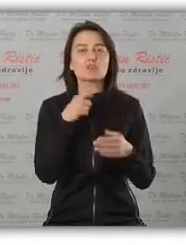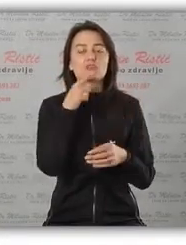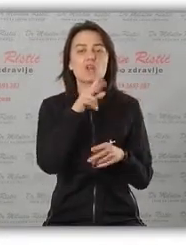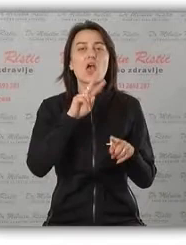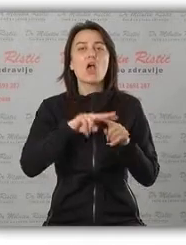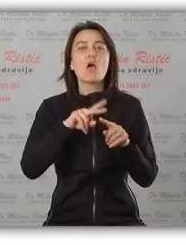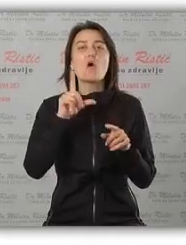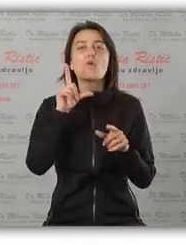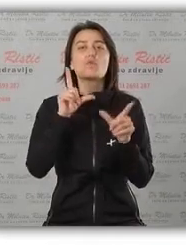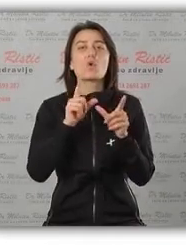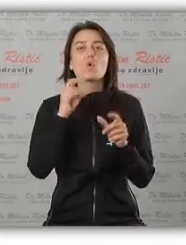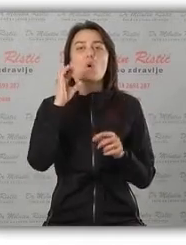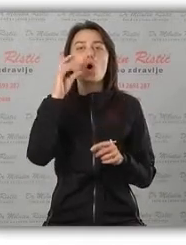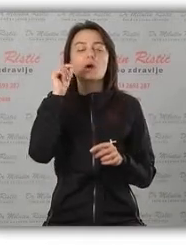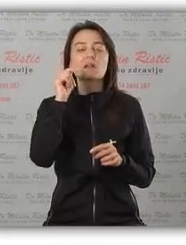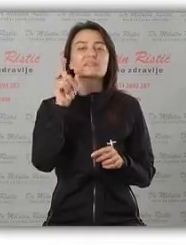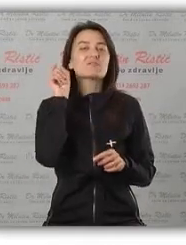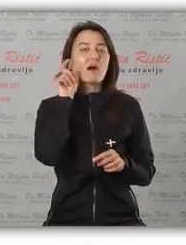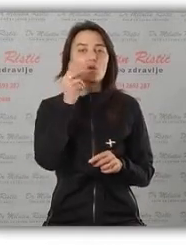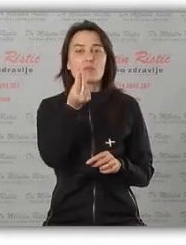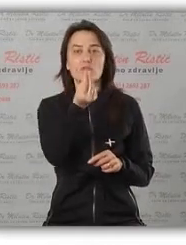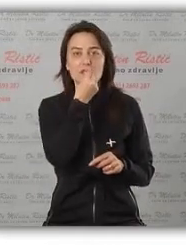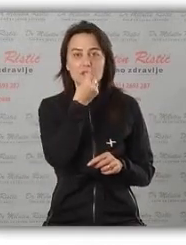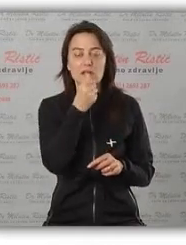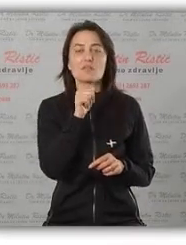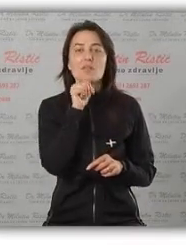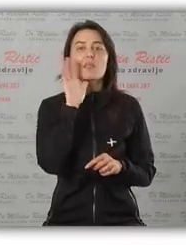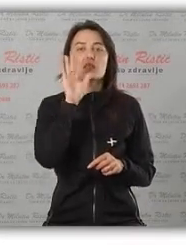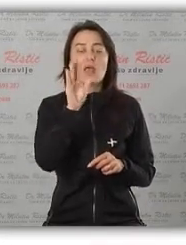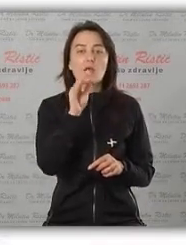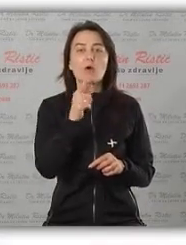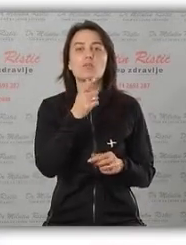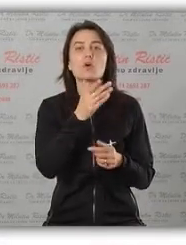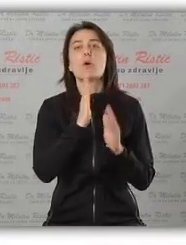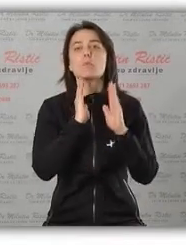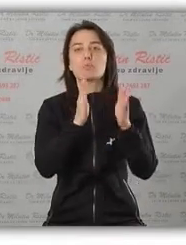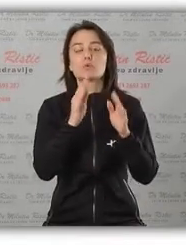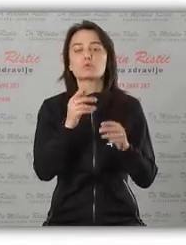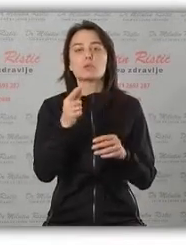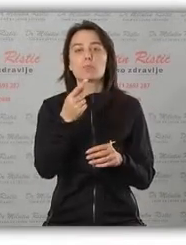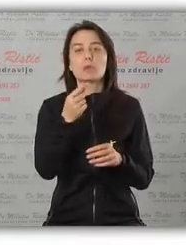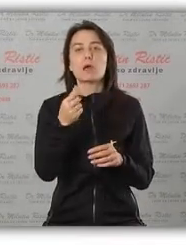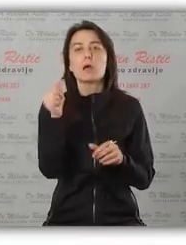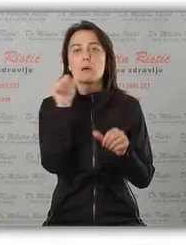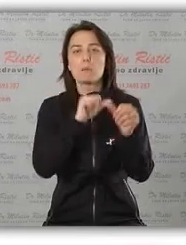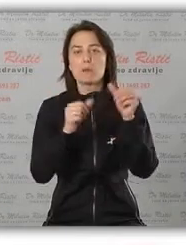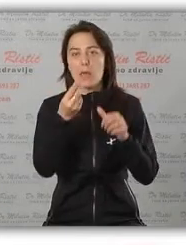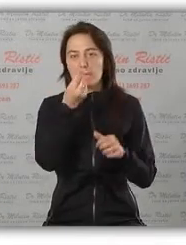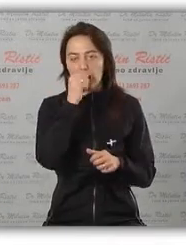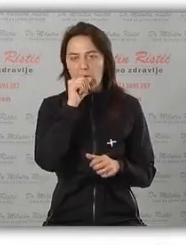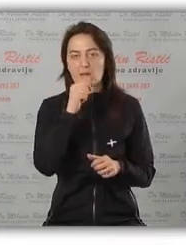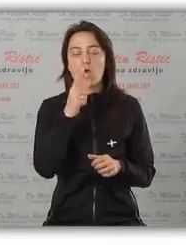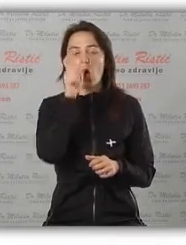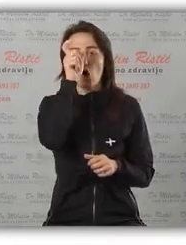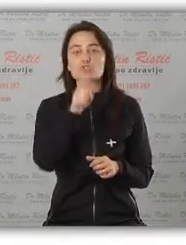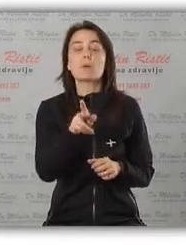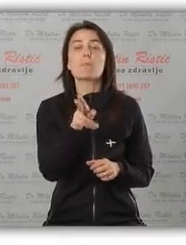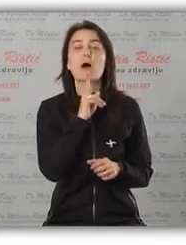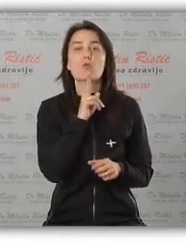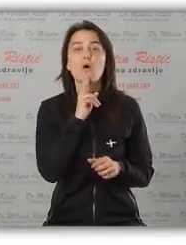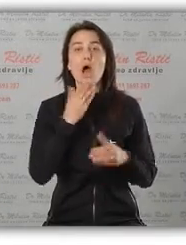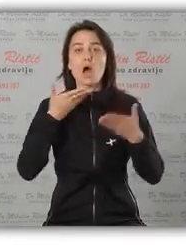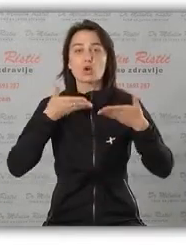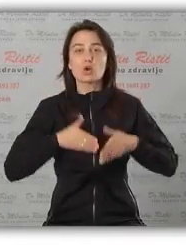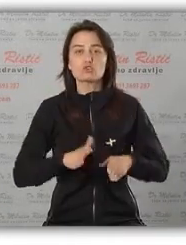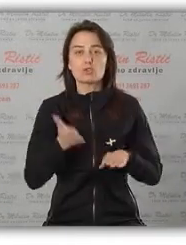prisustvo, znači određenih koncentracija fluora u svakodnevnoj ishrani, a i njegovo unošenje putem odgovarajućih preparata.